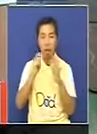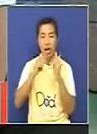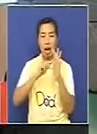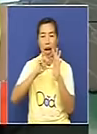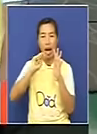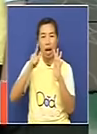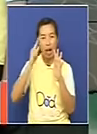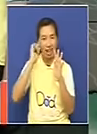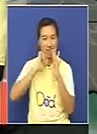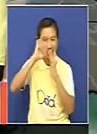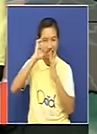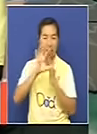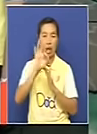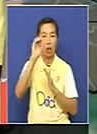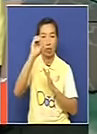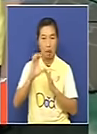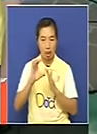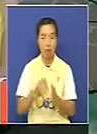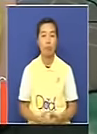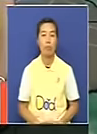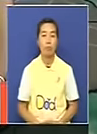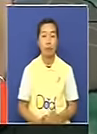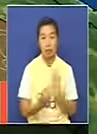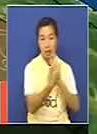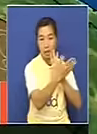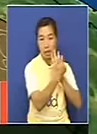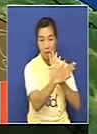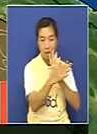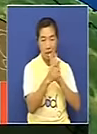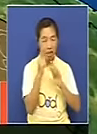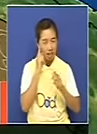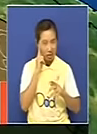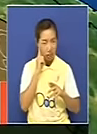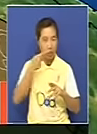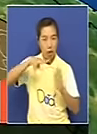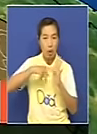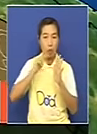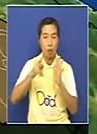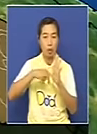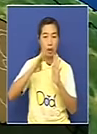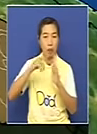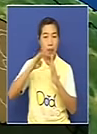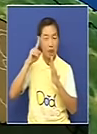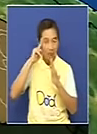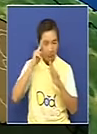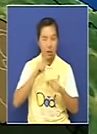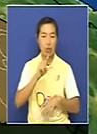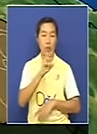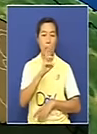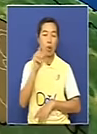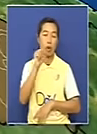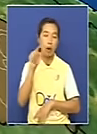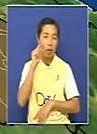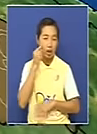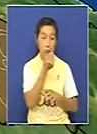เชียงใหม่อยู่ที่ 9 องศาเซลเซียสนะครับส่วนทางด้านภาคอีสานครับภูทับเบิกจังหวัดเพชรบูรณ์อยู่ที่ 16 องศาเซลเซียสส่วนในพื้น